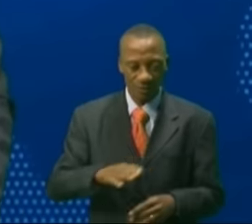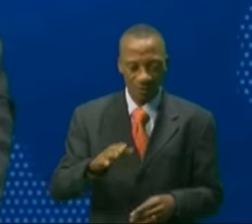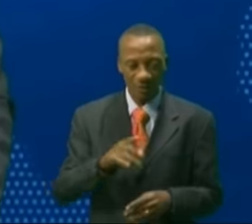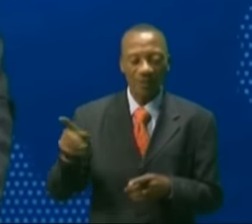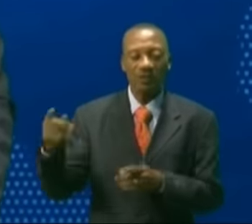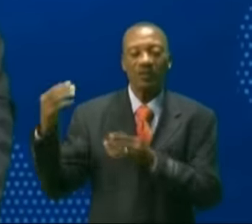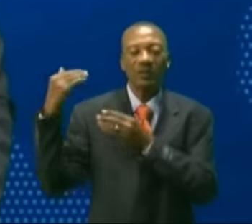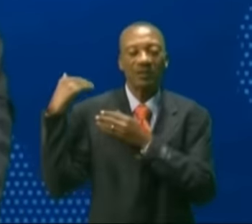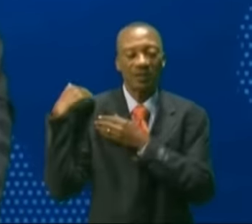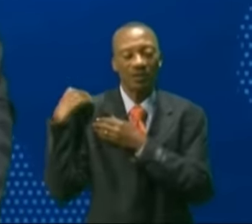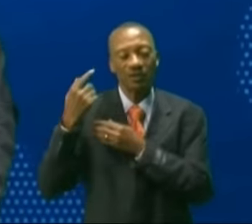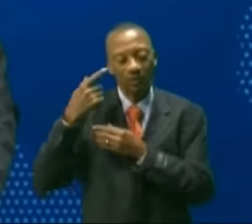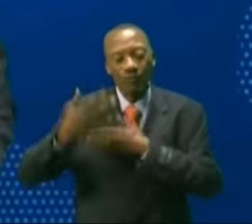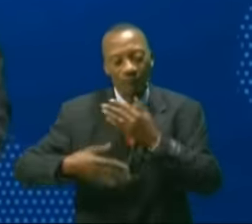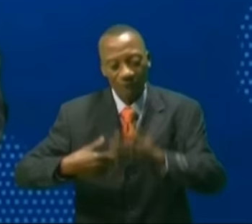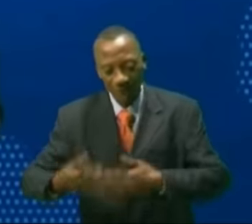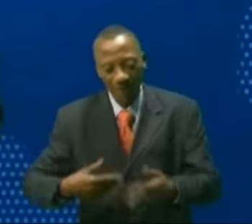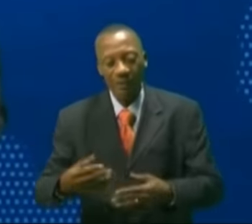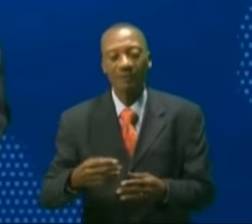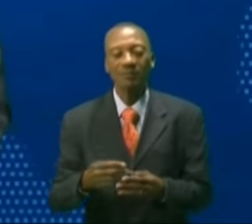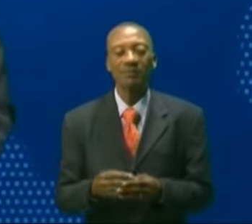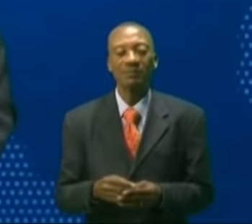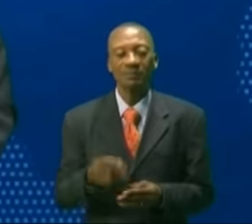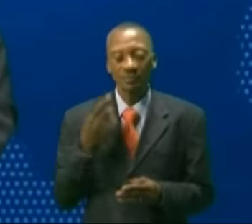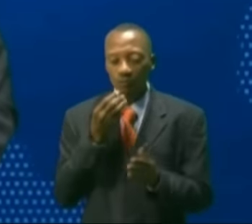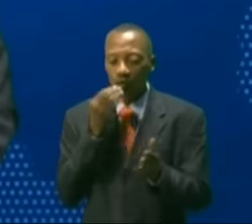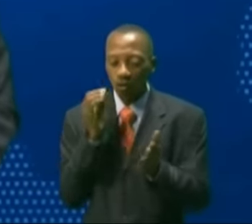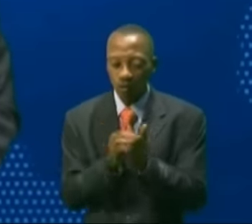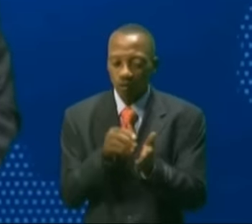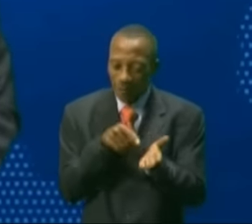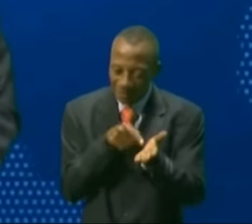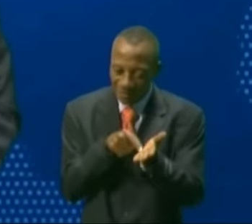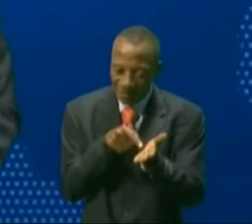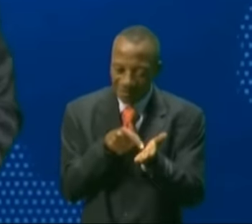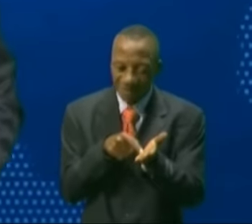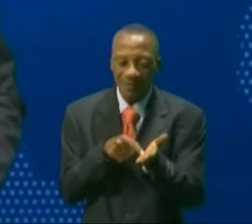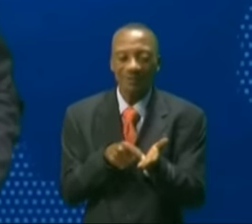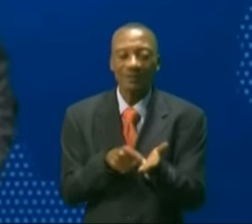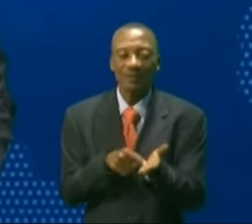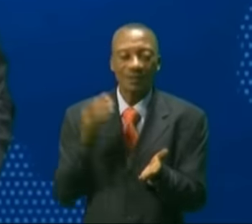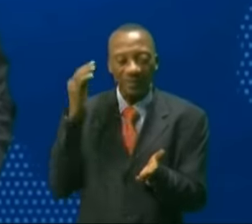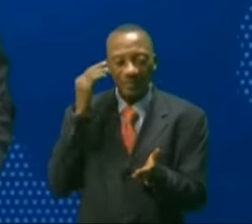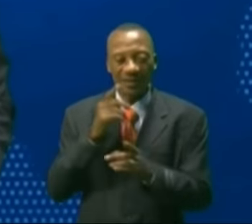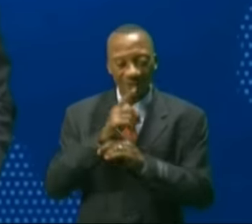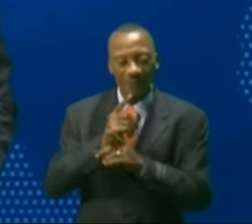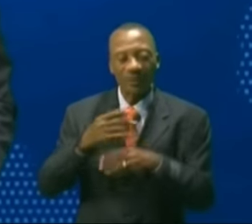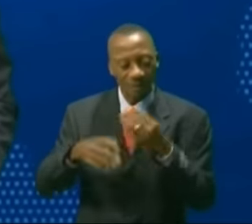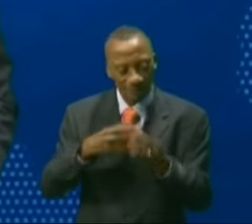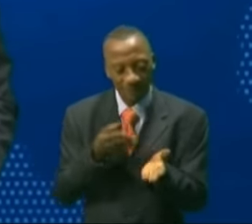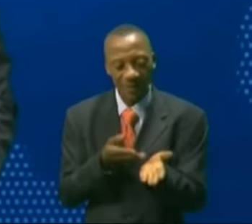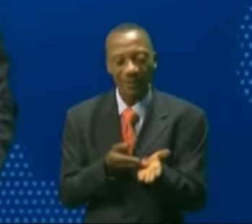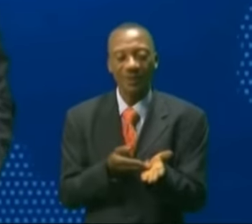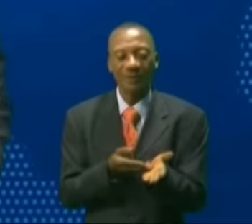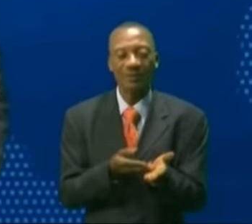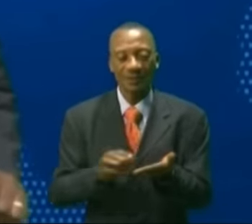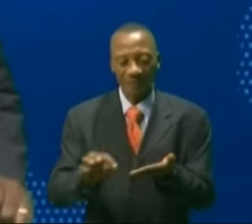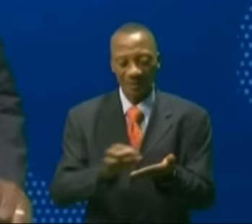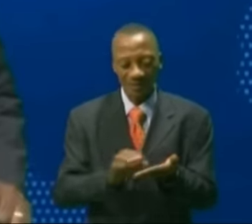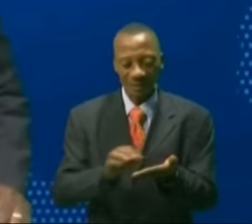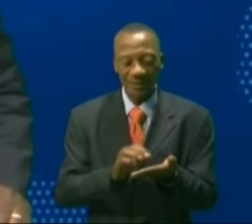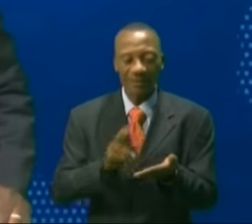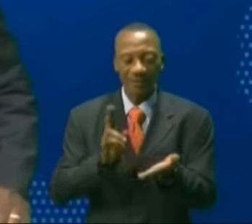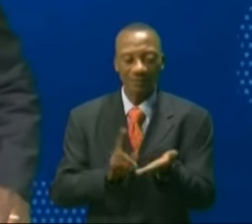chargé de l'exécution de la présente ordonnance qui sort ses effets à la date de sa signature. Faite à